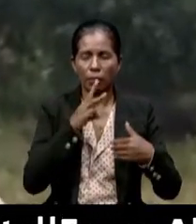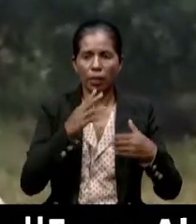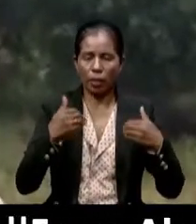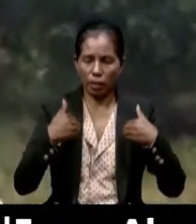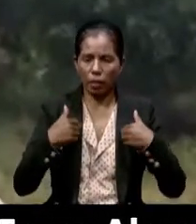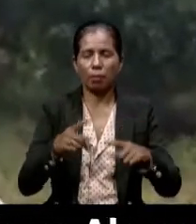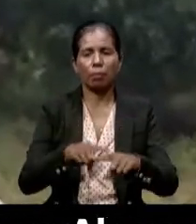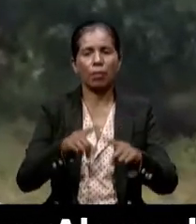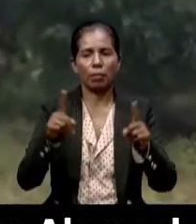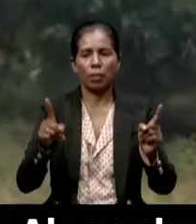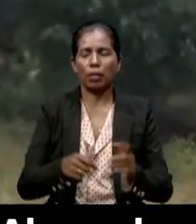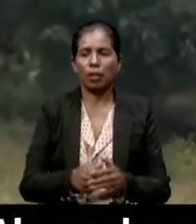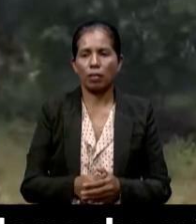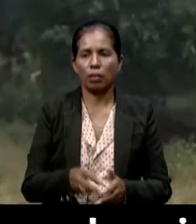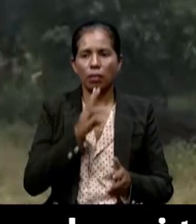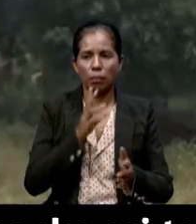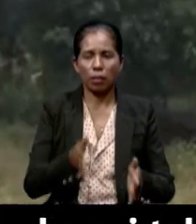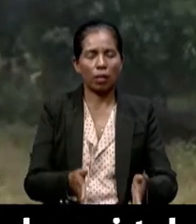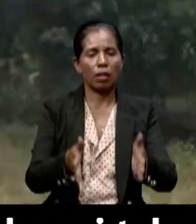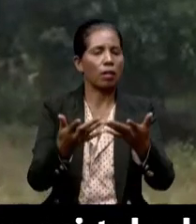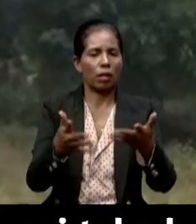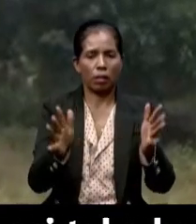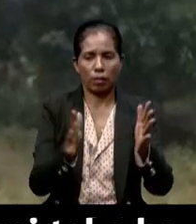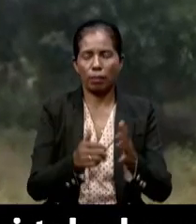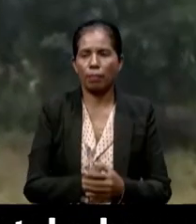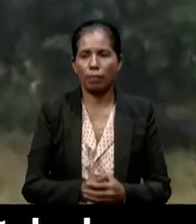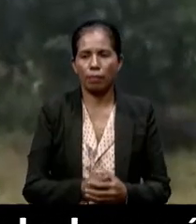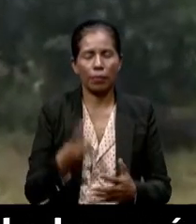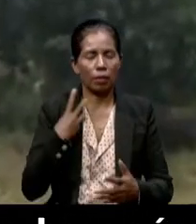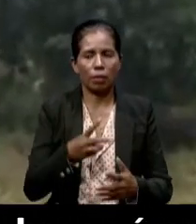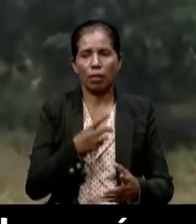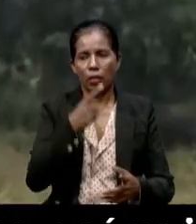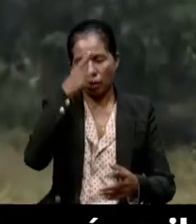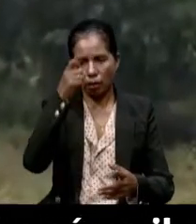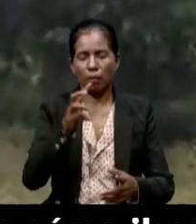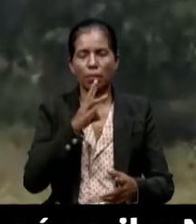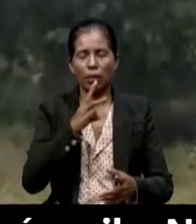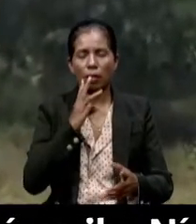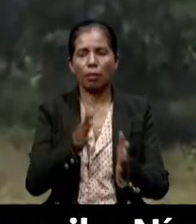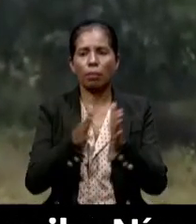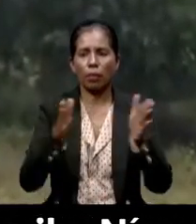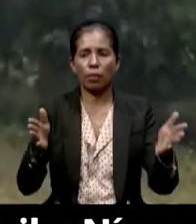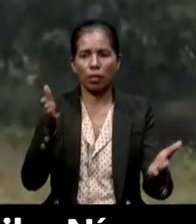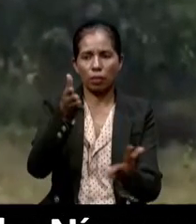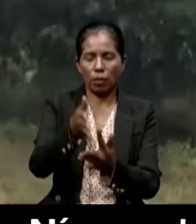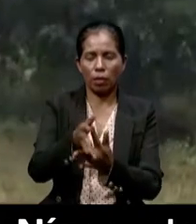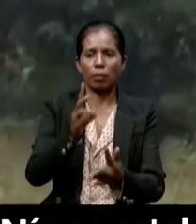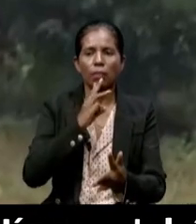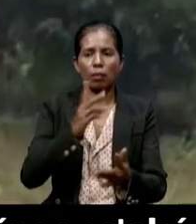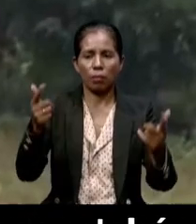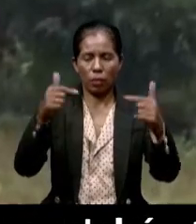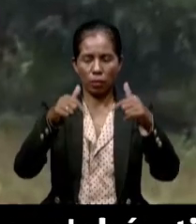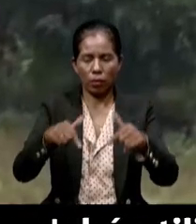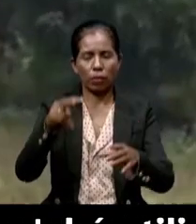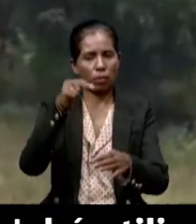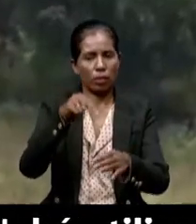mebe. Ini irigasang lari. Mengira dia sama lah dia, tambah B ini bot, maybe atau B mai atau mai hutan anak